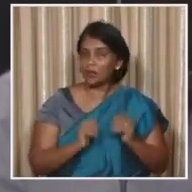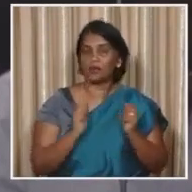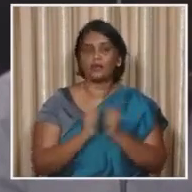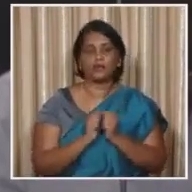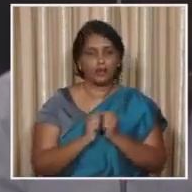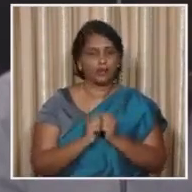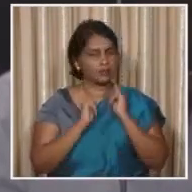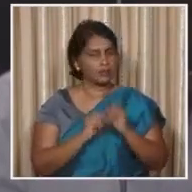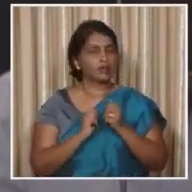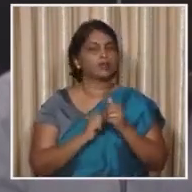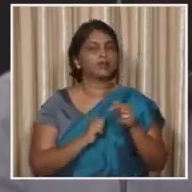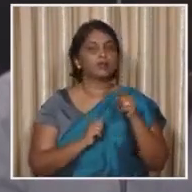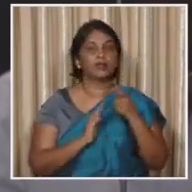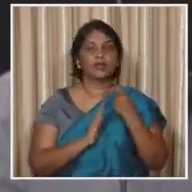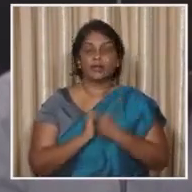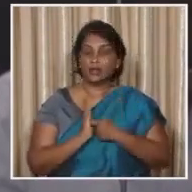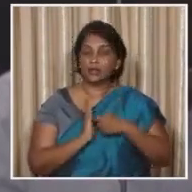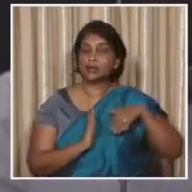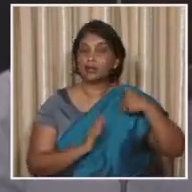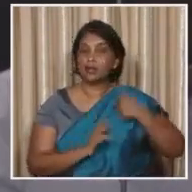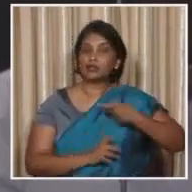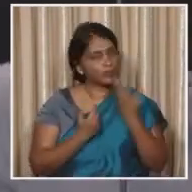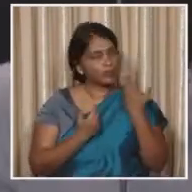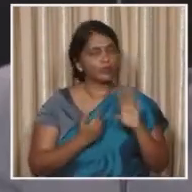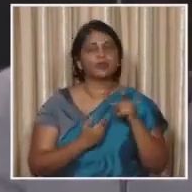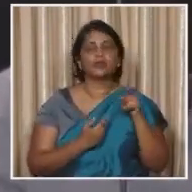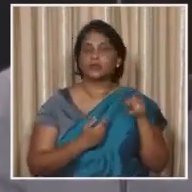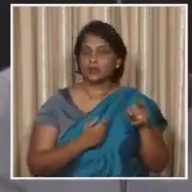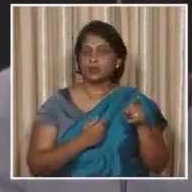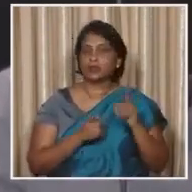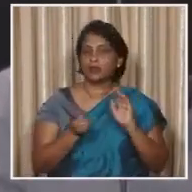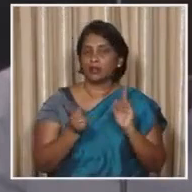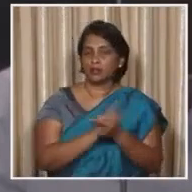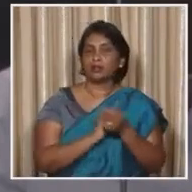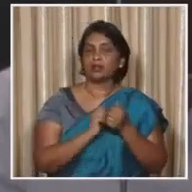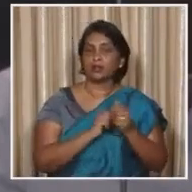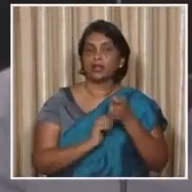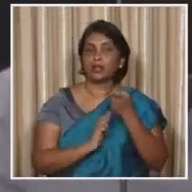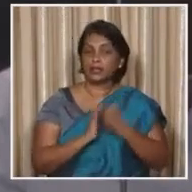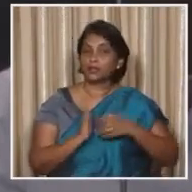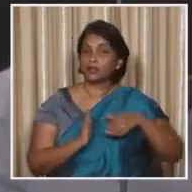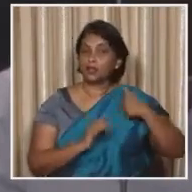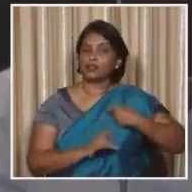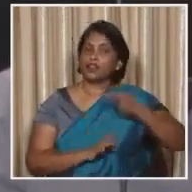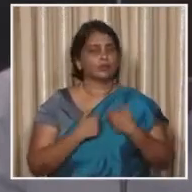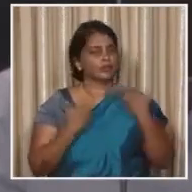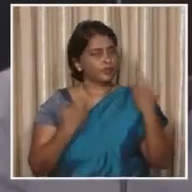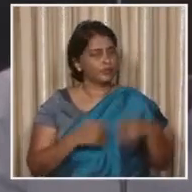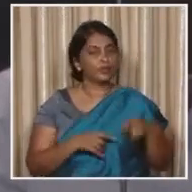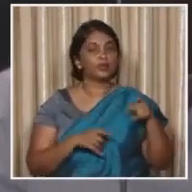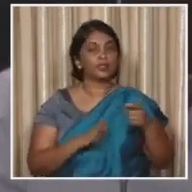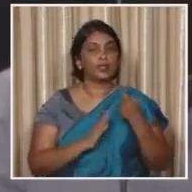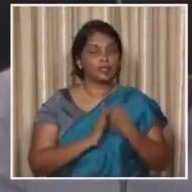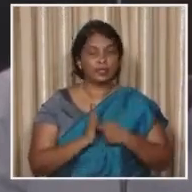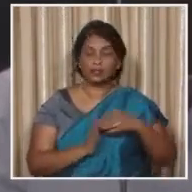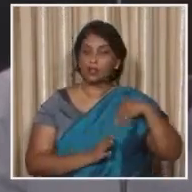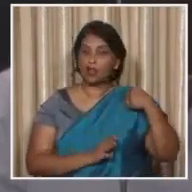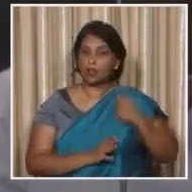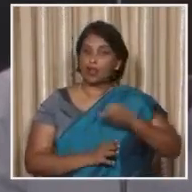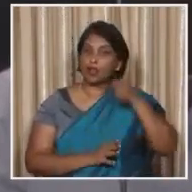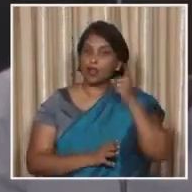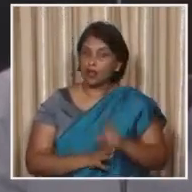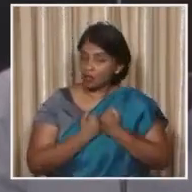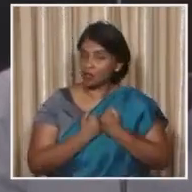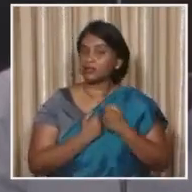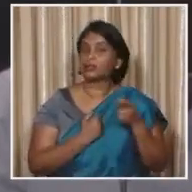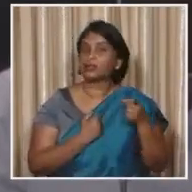වැඩේට කැත වැඩේට නීතිපතිවරයාගේ අනුමැතිය ලැබී ඇත. ඒ කොලේ වහලා ගිහිල්ලට නීතිපතිවරයාගේ ගේ අනුමැතිය ලැබී ඇත. ති නීතිපතිවරයාගේ අනුමැතිය